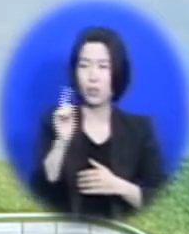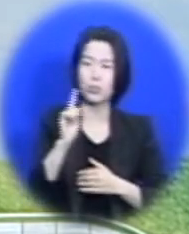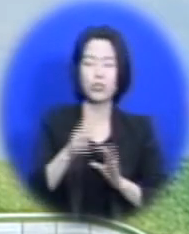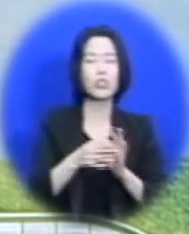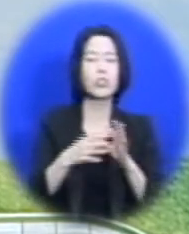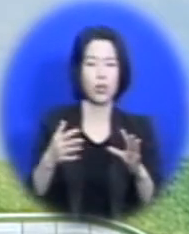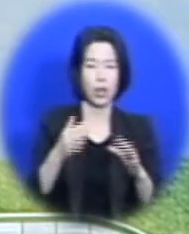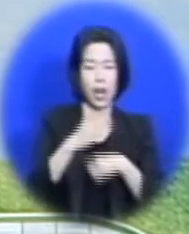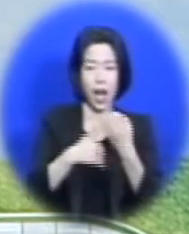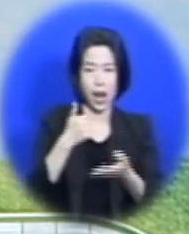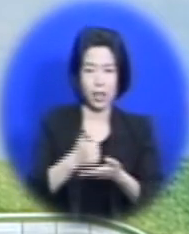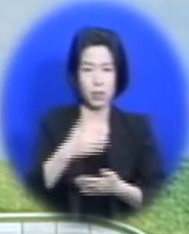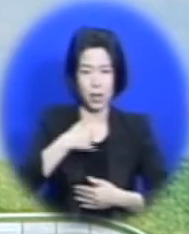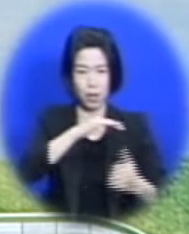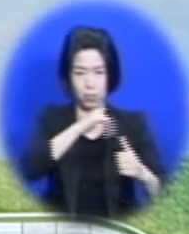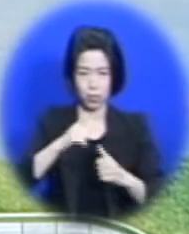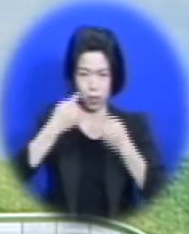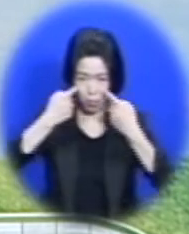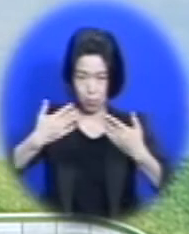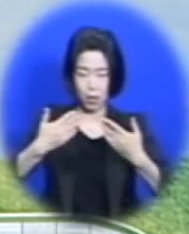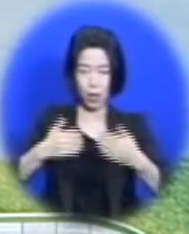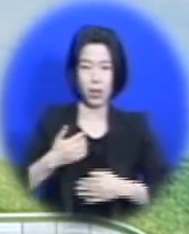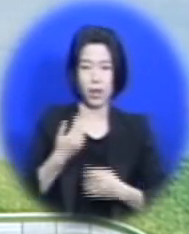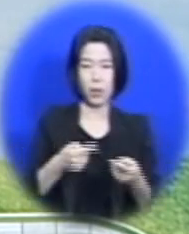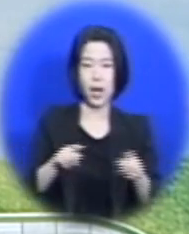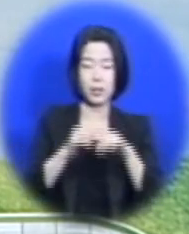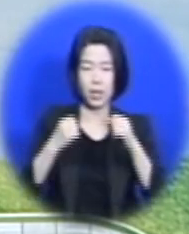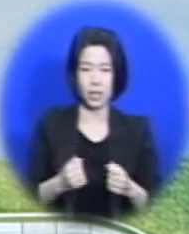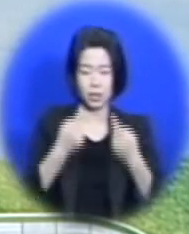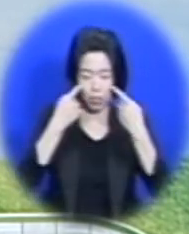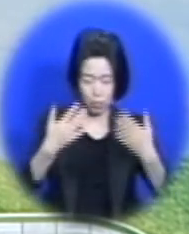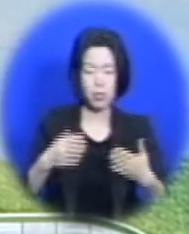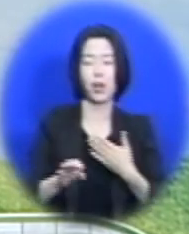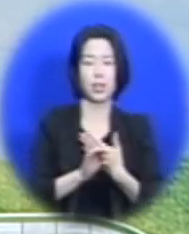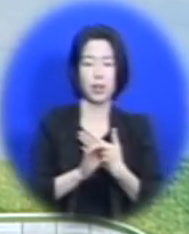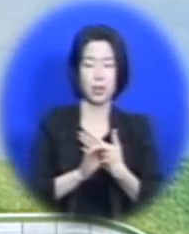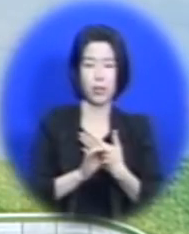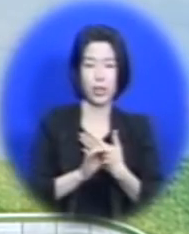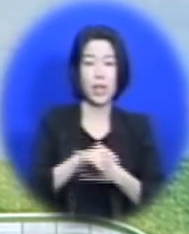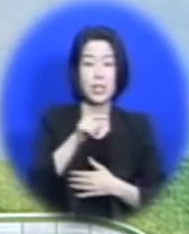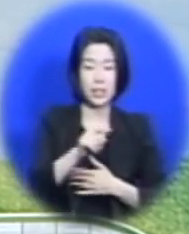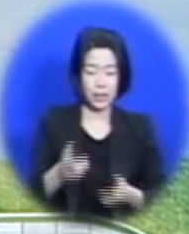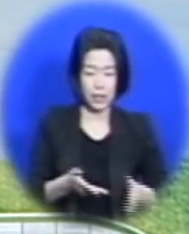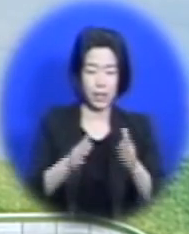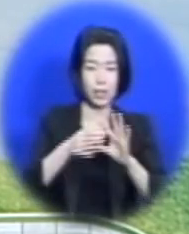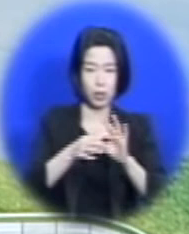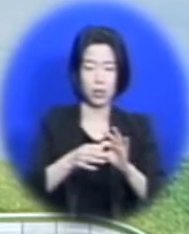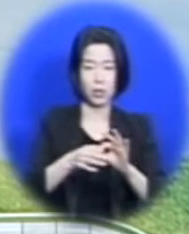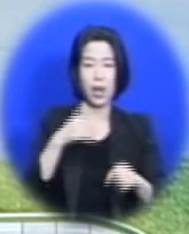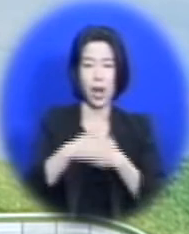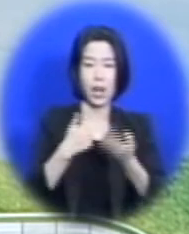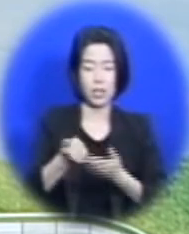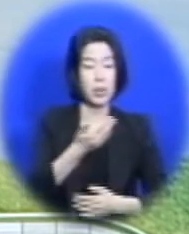나를 부르신 게 분명하고 그리고 나와 함께 계심이 분명하다면 그렇다면 그 길을 통해서 하나님은